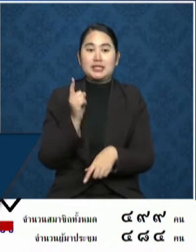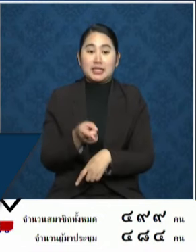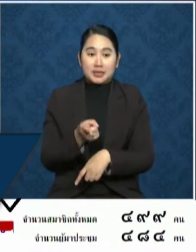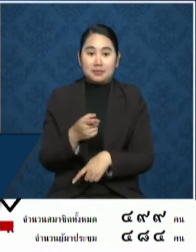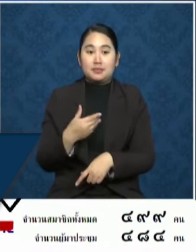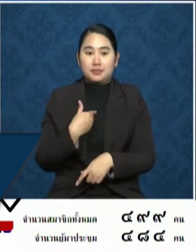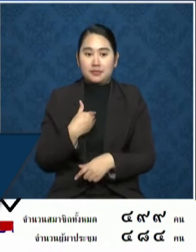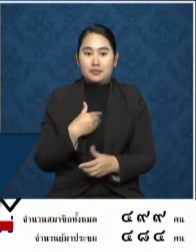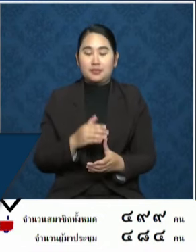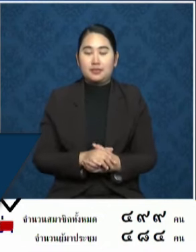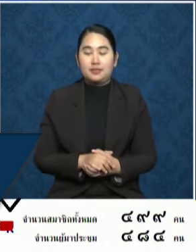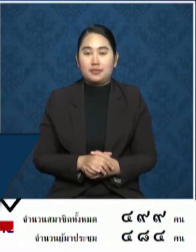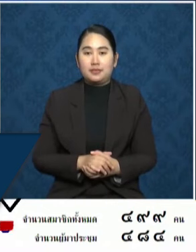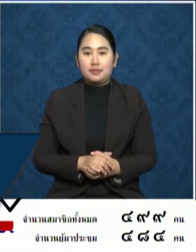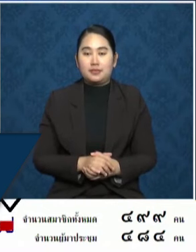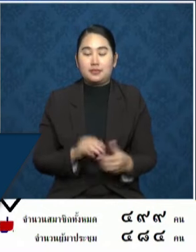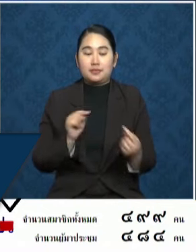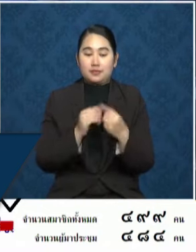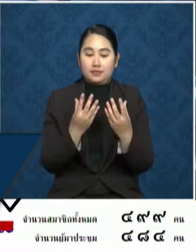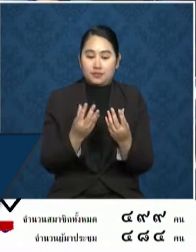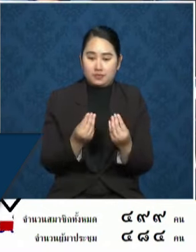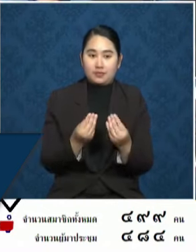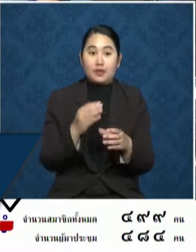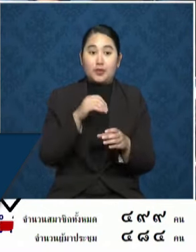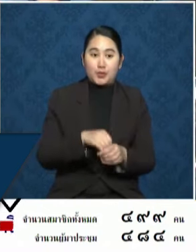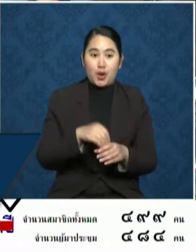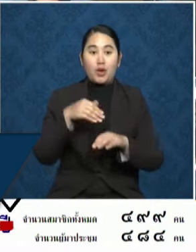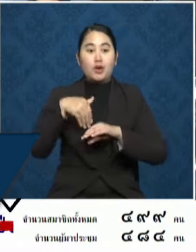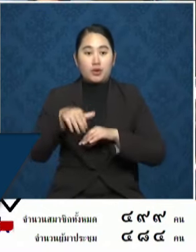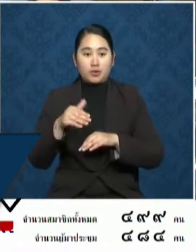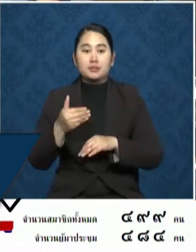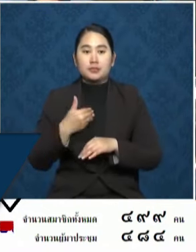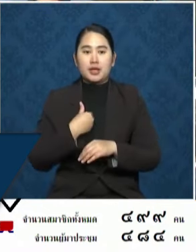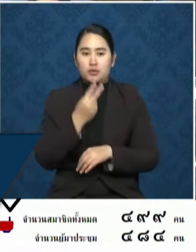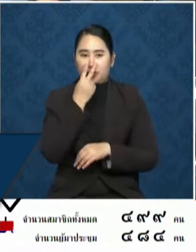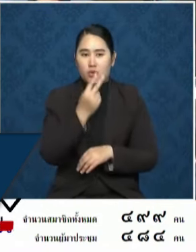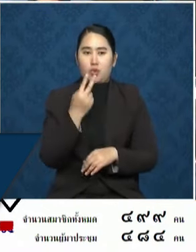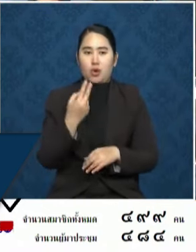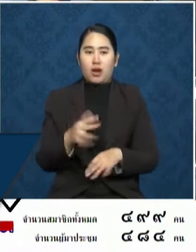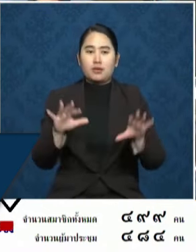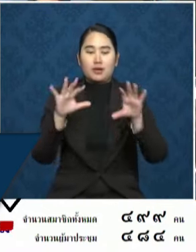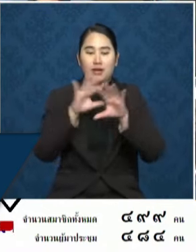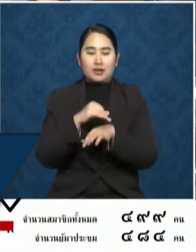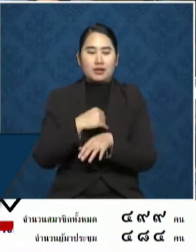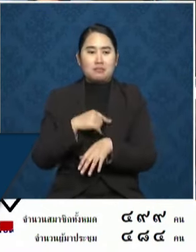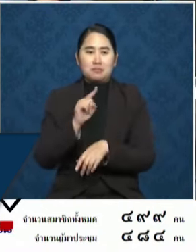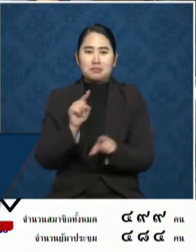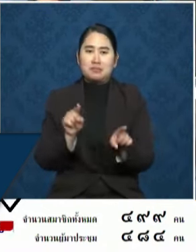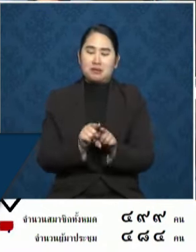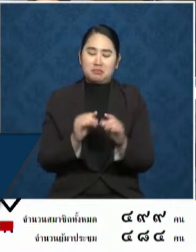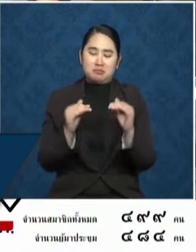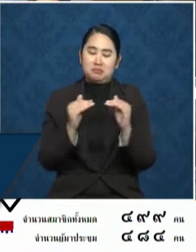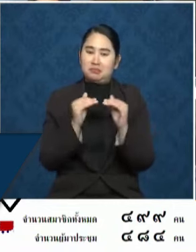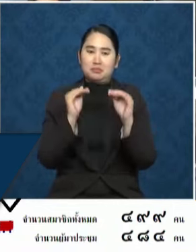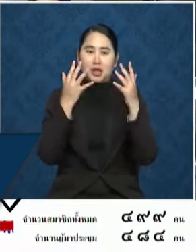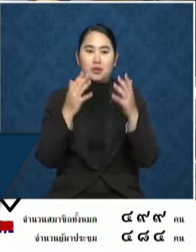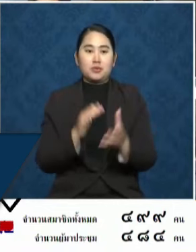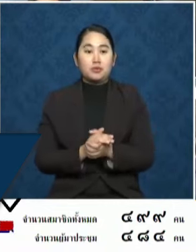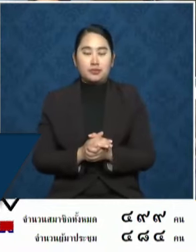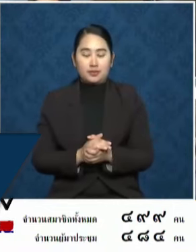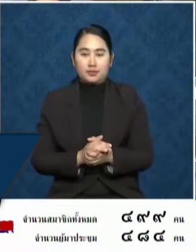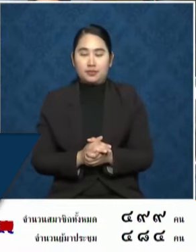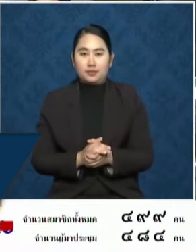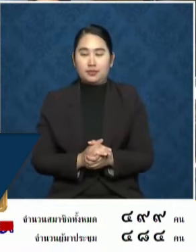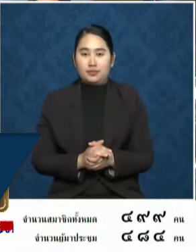เดียวกันอยู่ทั้งในและนอกเขตชมทานนะครับมองดูแล้วคล้ายๆกับว่ารักลูกไม่เท่ากันครับดูแลพี่คนโต